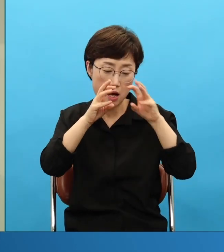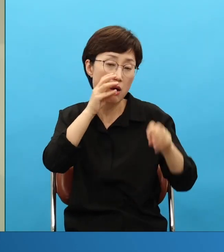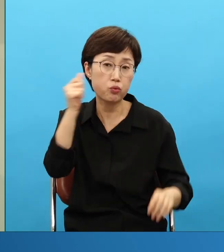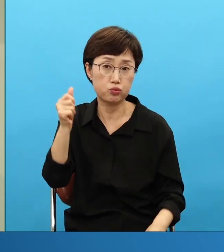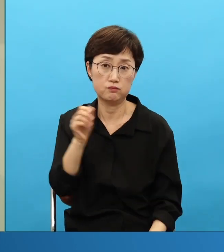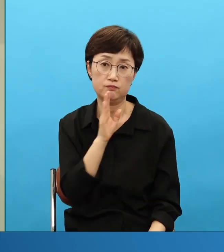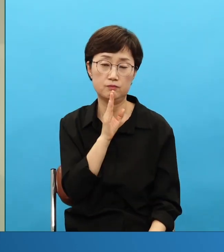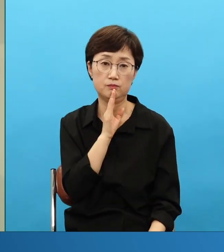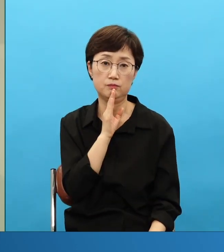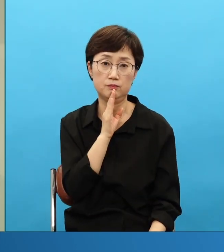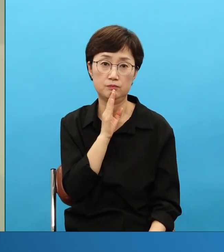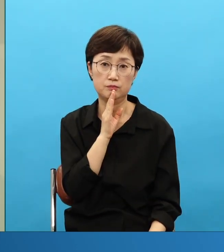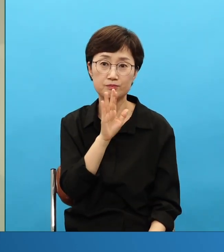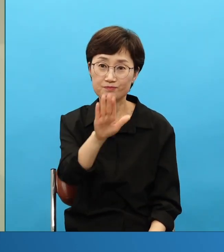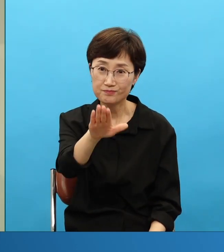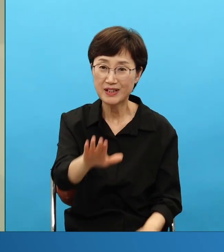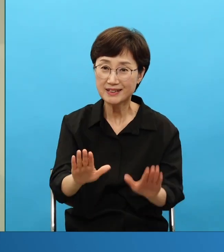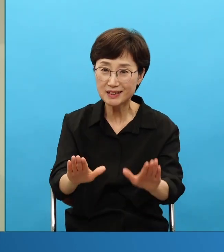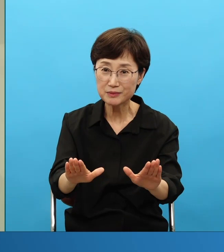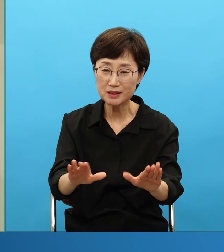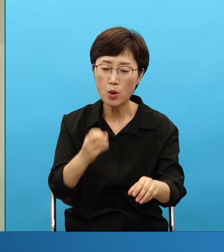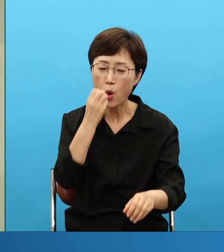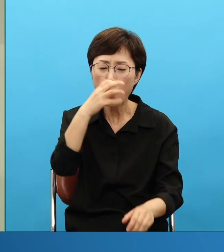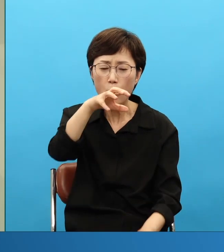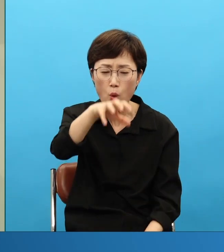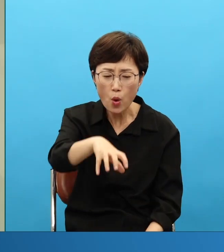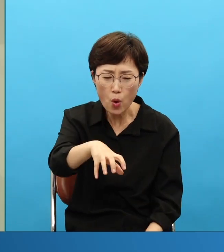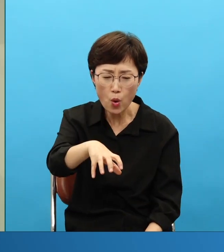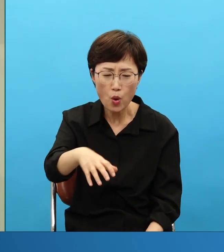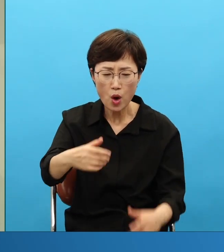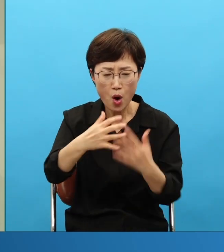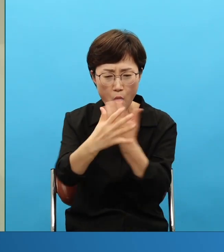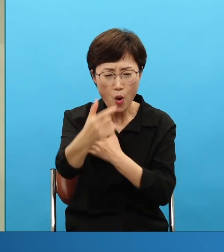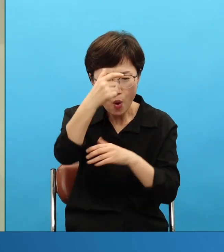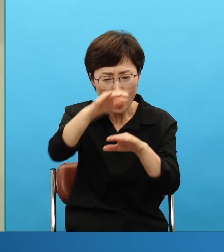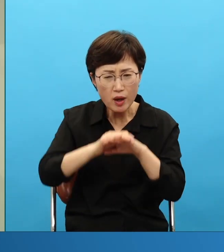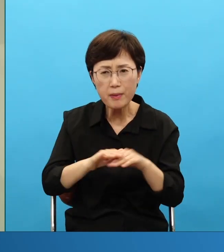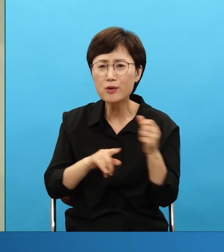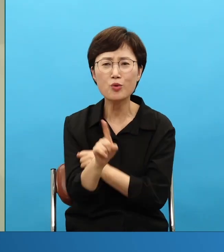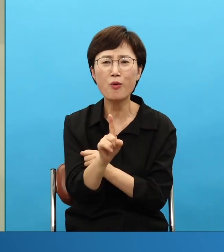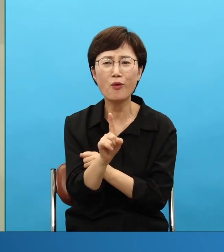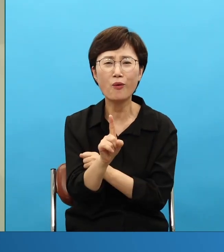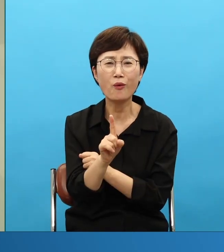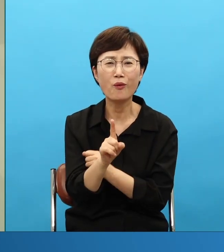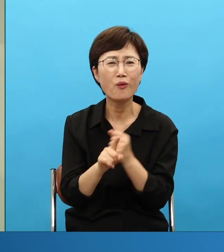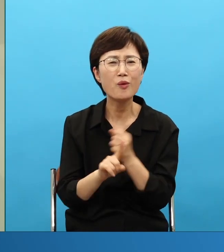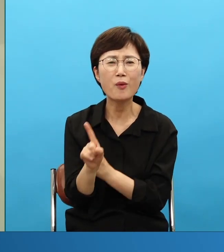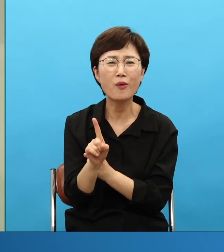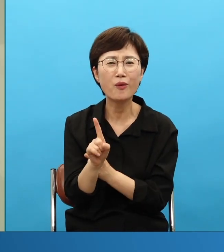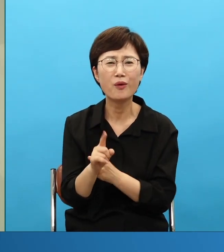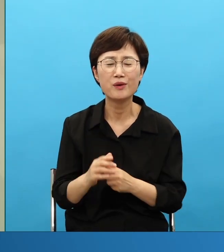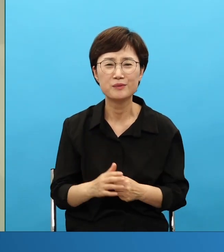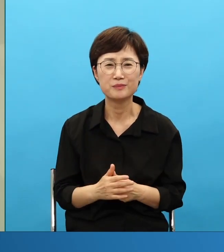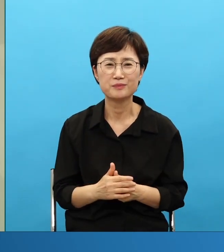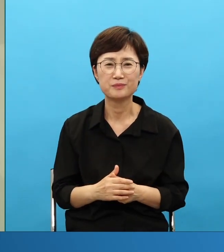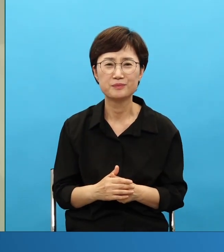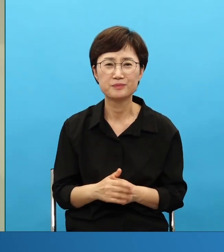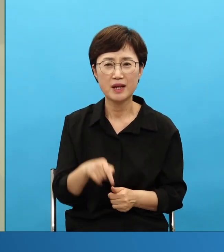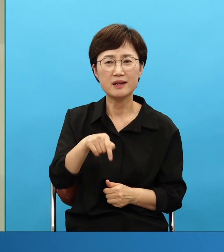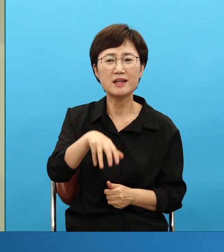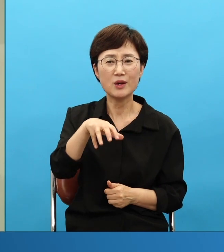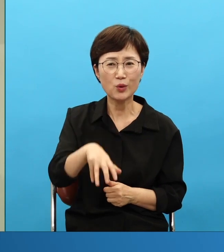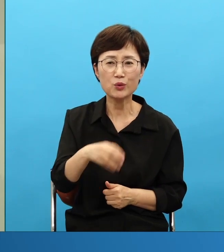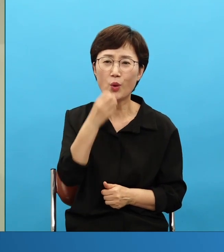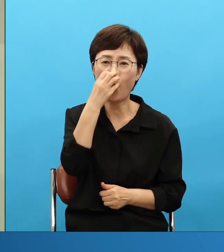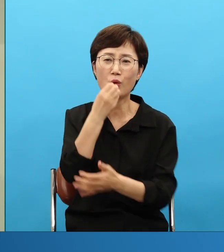왜 지금 홍콩 와서 드리고 있나 이 Then 말이에요. why are we giving this 그렇죠? message, this worship that the entire world is getting together? Why are we doing it right now here in Hong Kong? 여기 있는